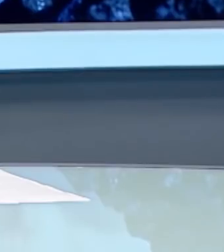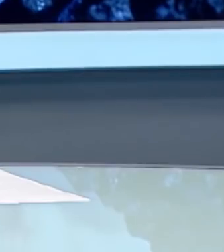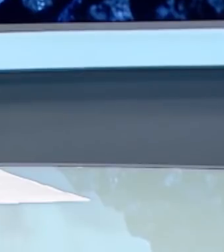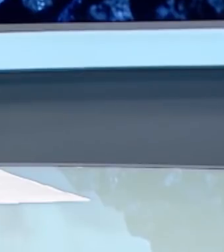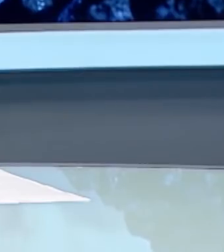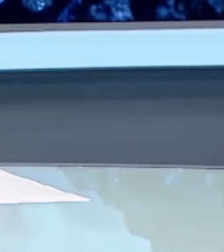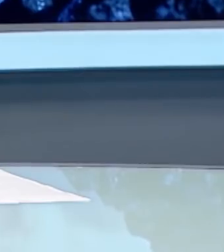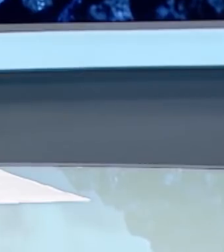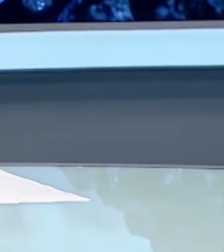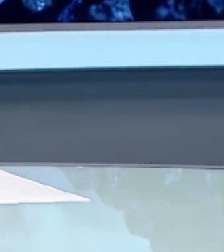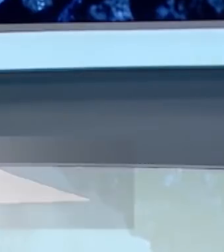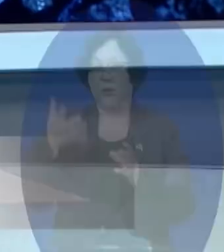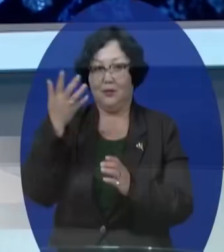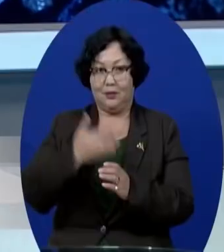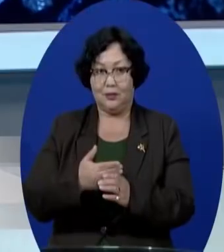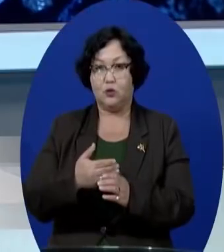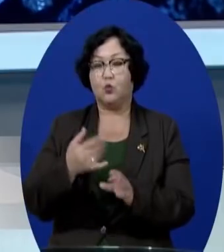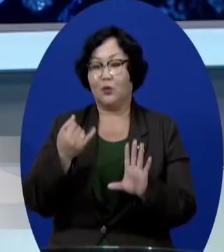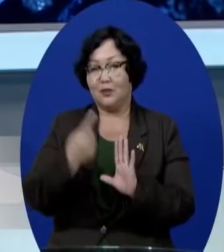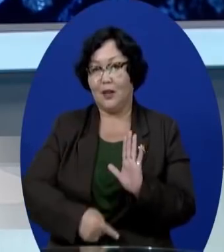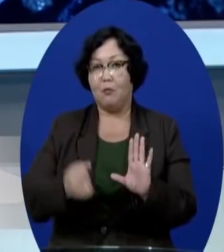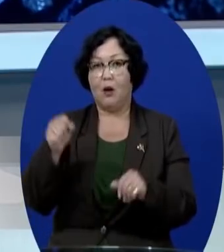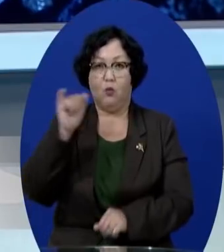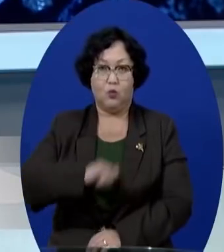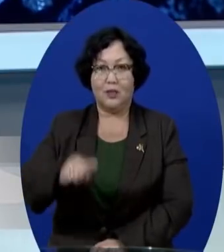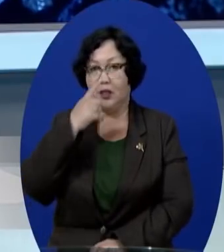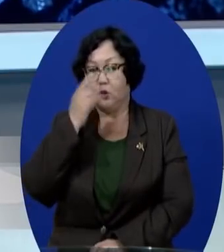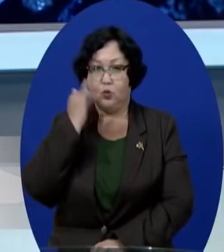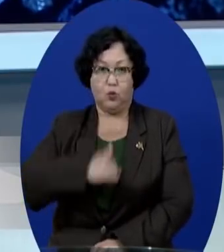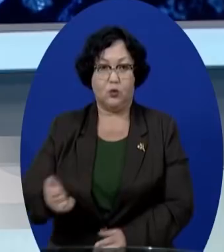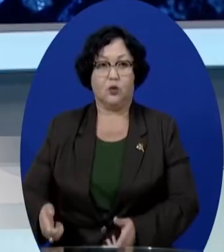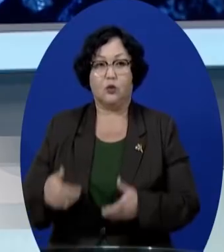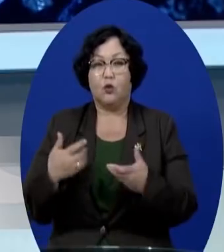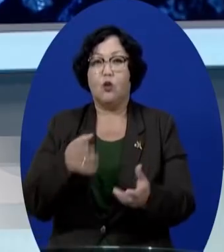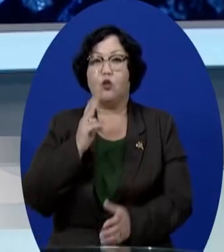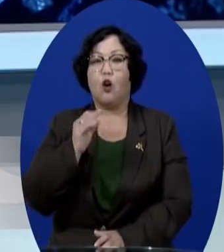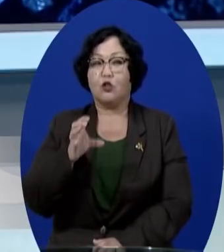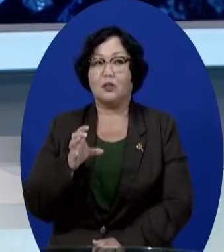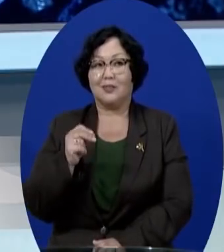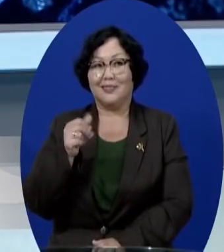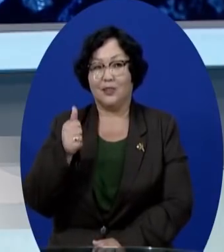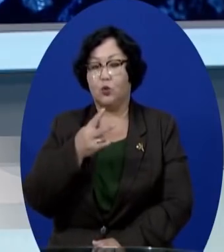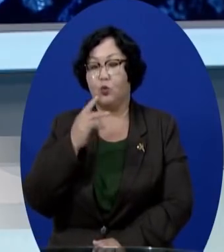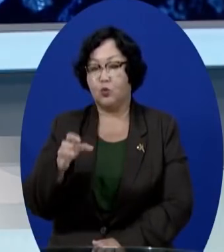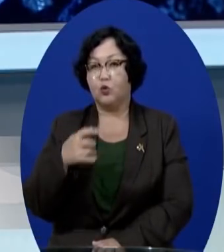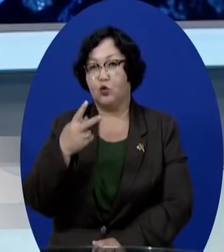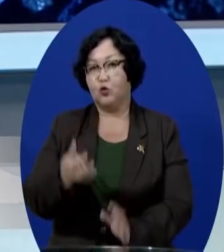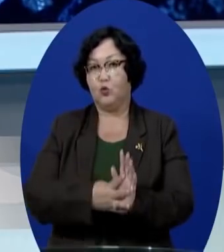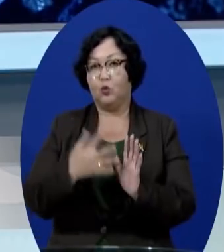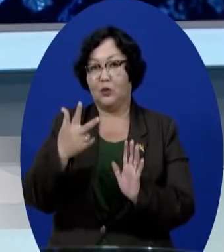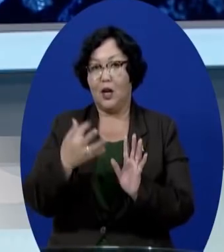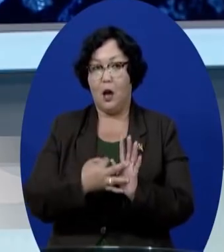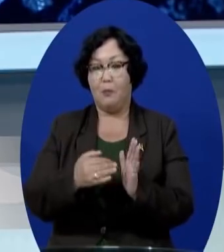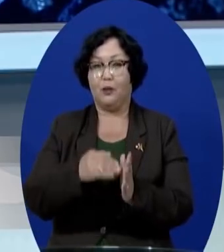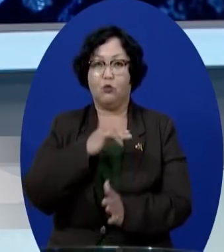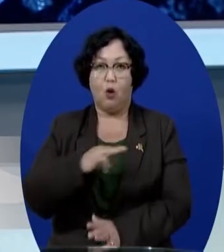нийлүүлэлт саарсан шалтгаалаад 6-р сард Америк нэгдсэн улсаас бүгд найрамдахтад ард улсад нийлүүлсэн коксчх нөрсний хэмжээ 938 мянган тонд